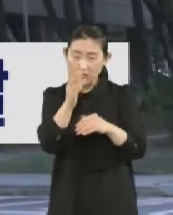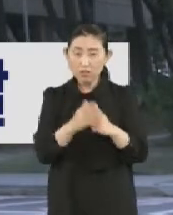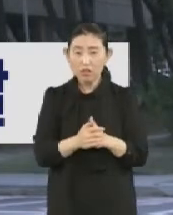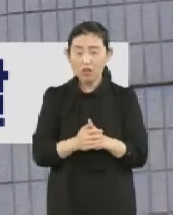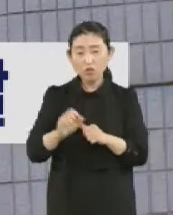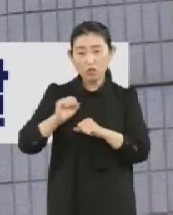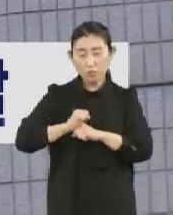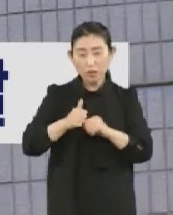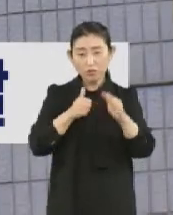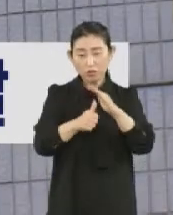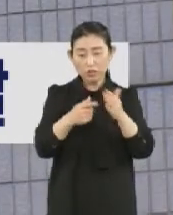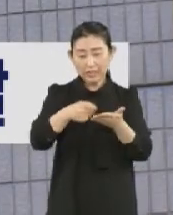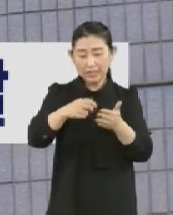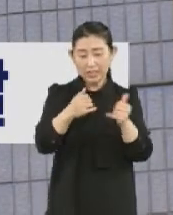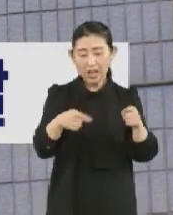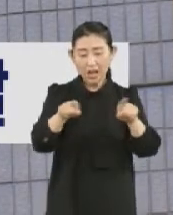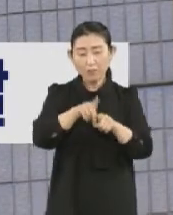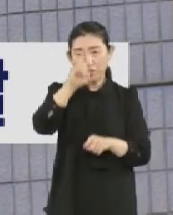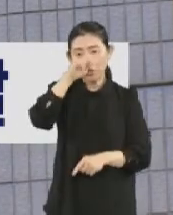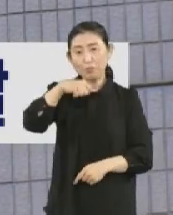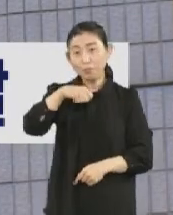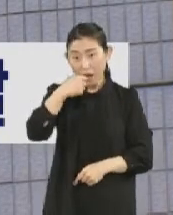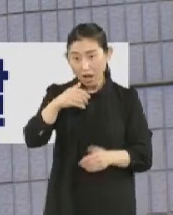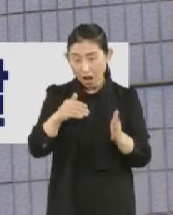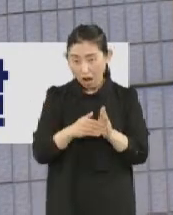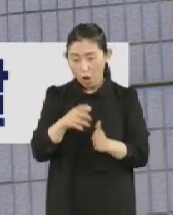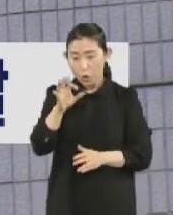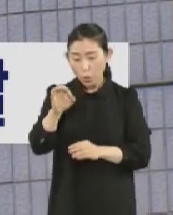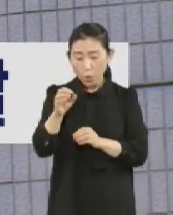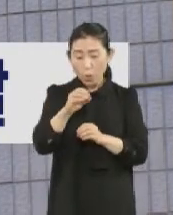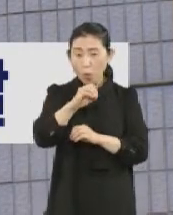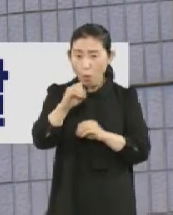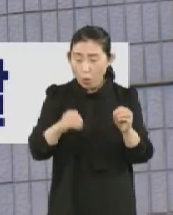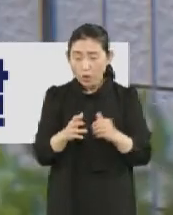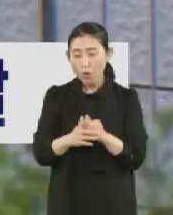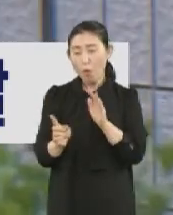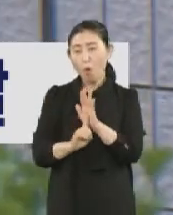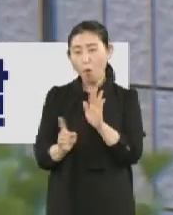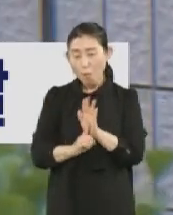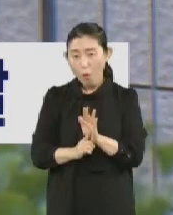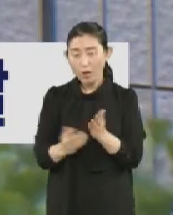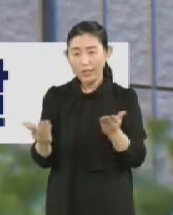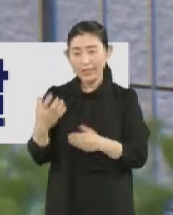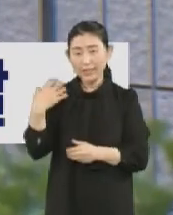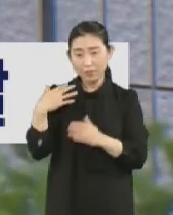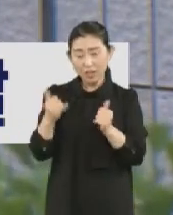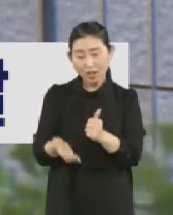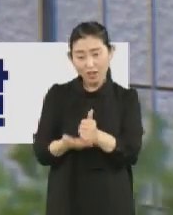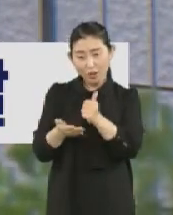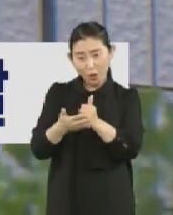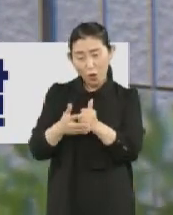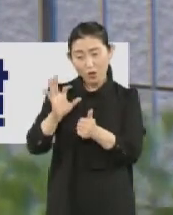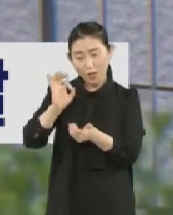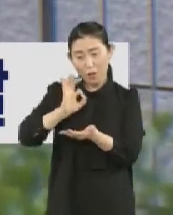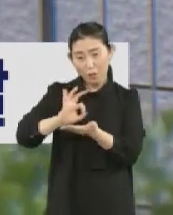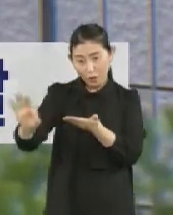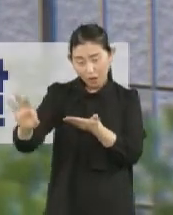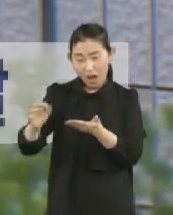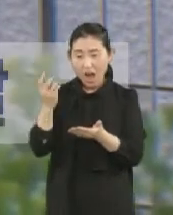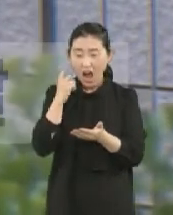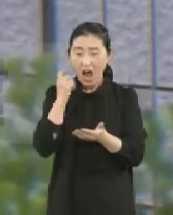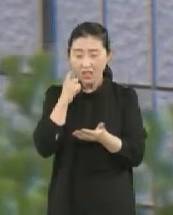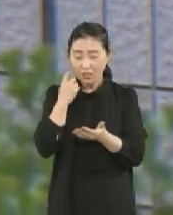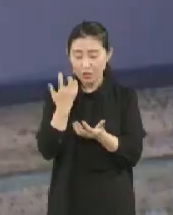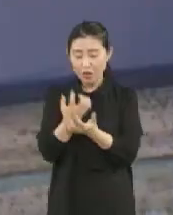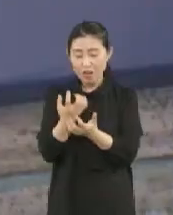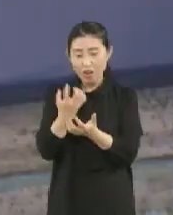국방부 출입 기자 와 점심에 먹었고 이 돈을 집행하며 홍보 및 공보 원 모 담당자 격려 라는 명목으로 모두